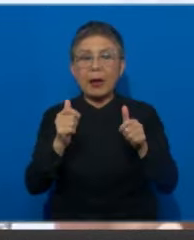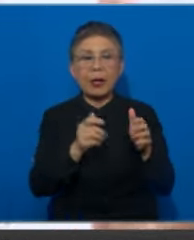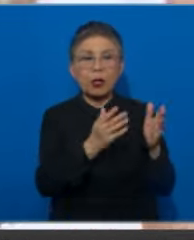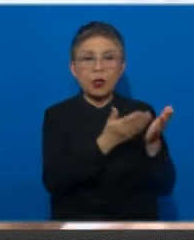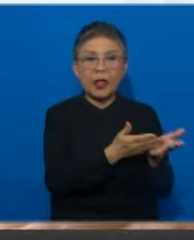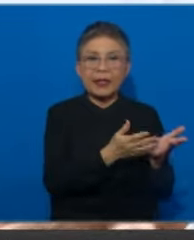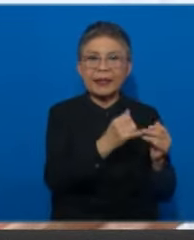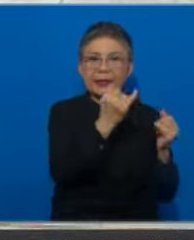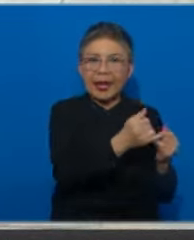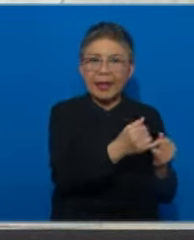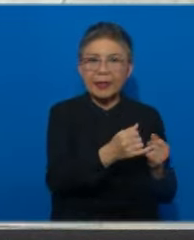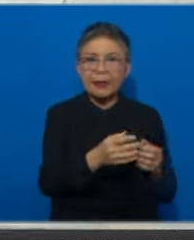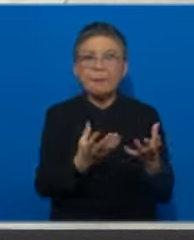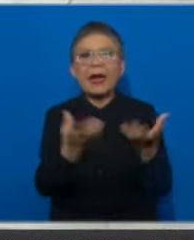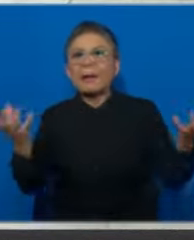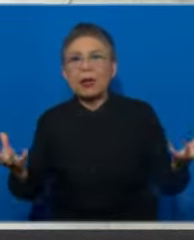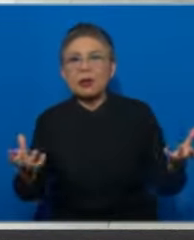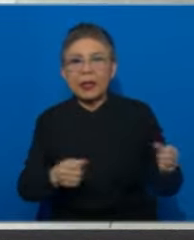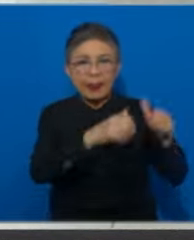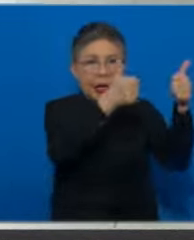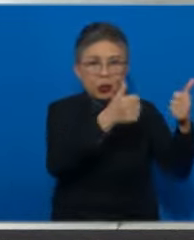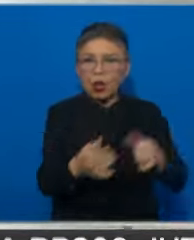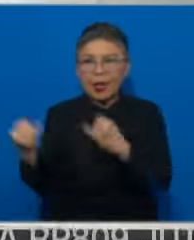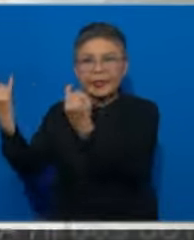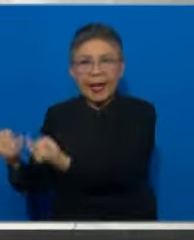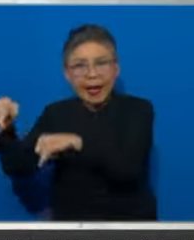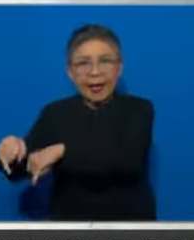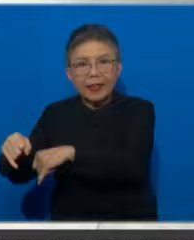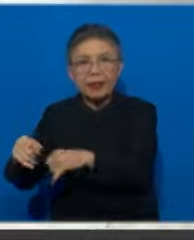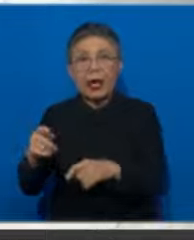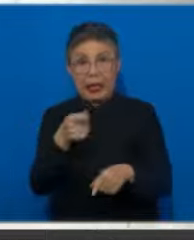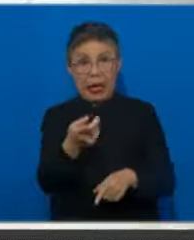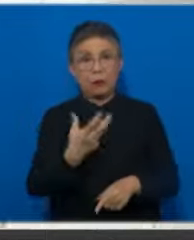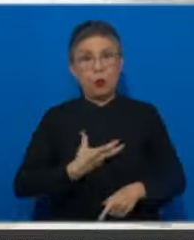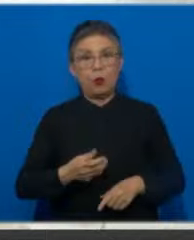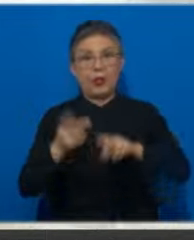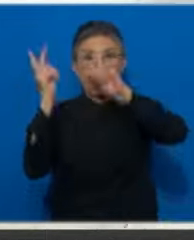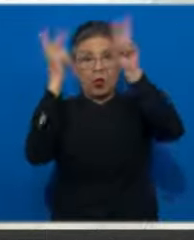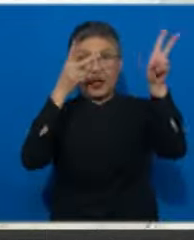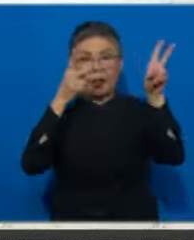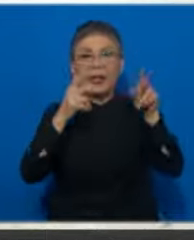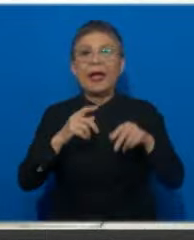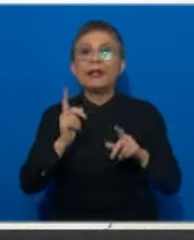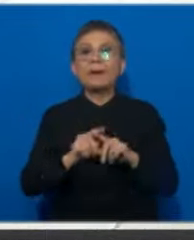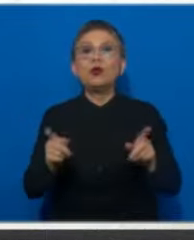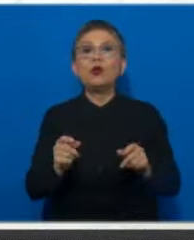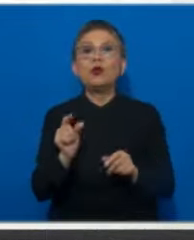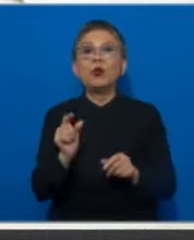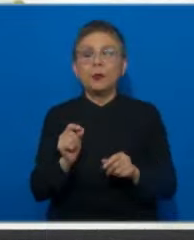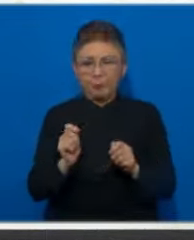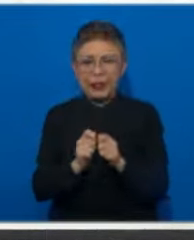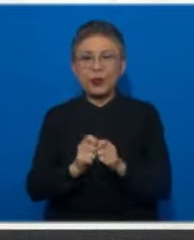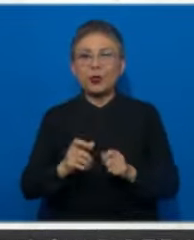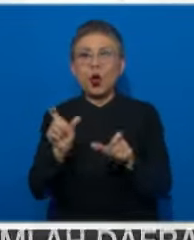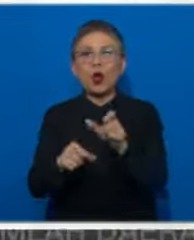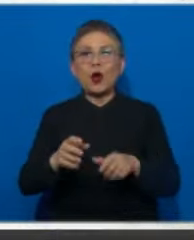yang sangat tidak bagus. Nah buat Anda nih yang ingin membuat konten, namun tetap bisa menghibur viewers Anda, bisa kok dibuat